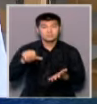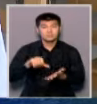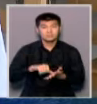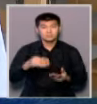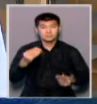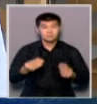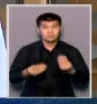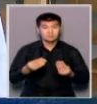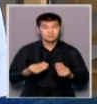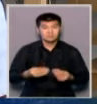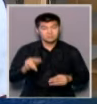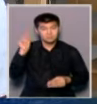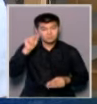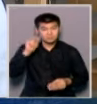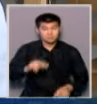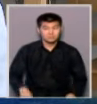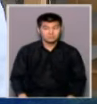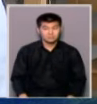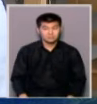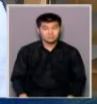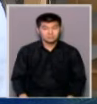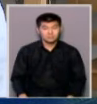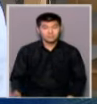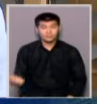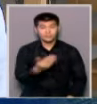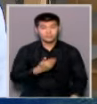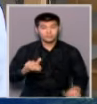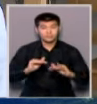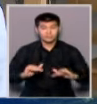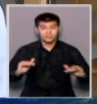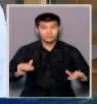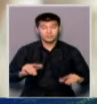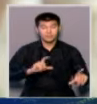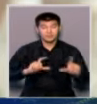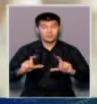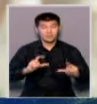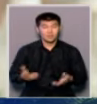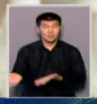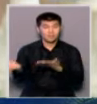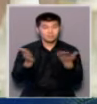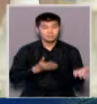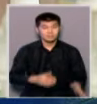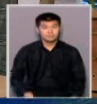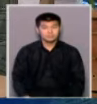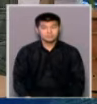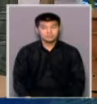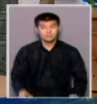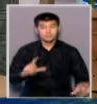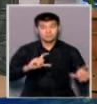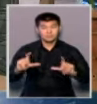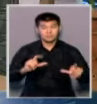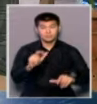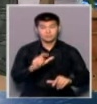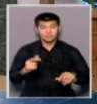комбинацияларын талдаймын. Барлық балаларды шахмат ойынына шақырамын. Шахмат адамды